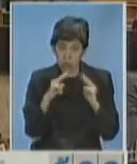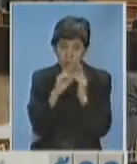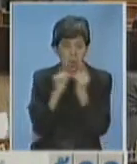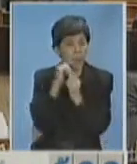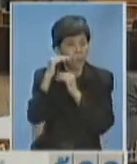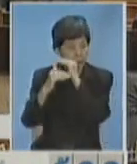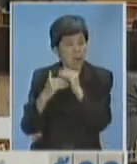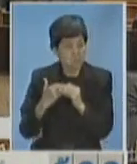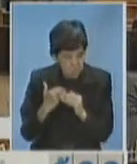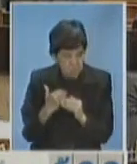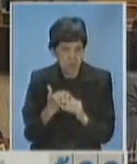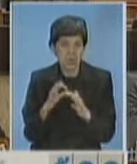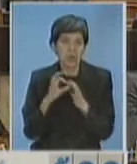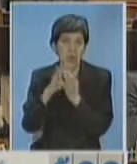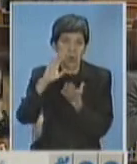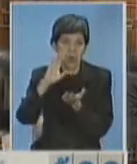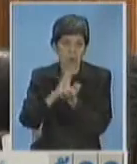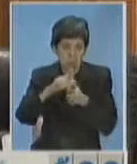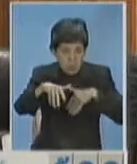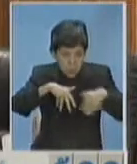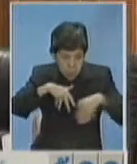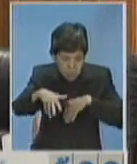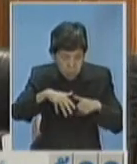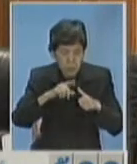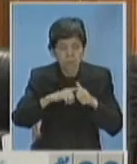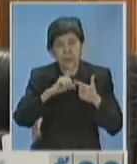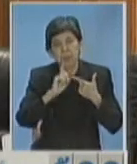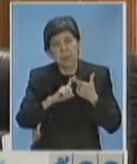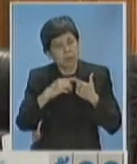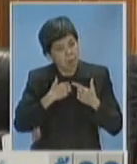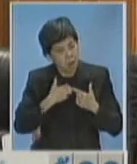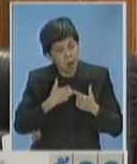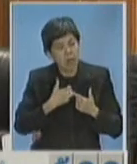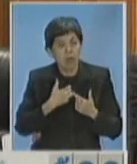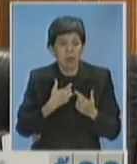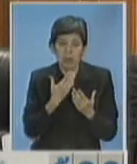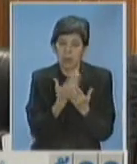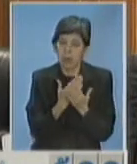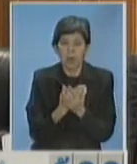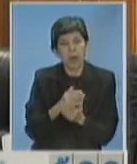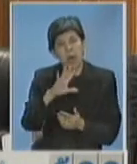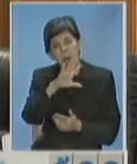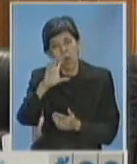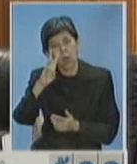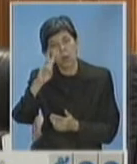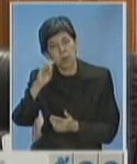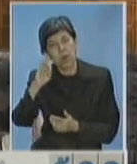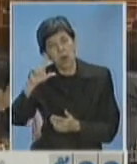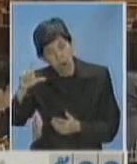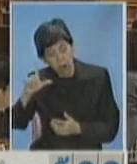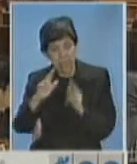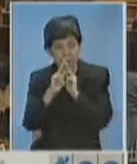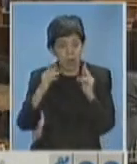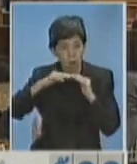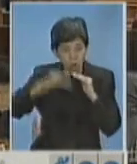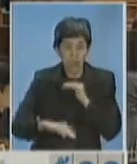าสังคมนะครับว่าด้วยกองทุนพัฒนาองค์กรชุมชนนะครับขอรับสนับสนุนมา569 ล้านนะครับการบริการปรับล